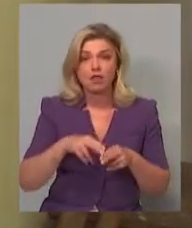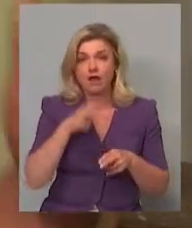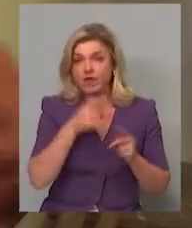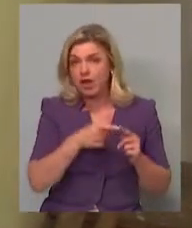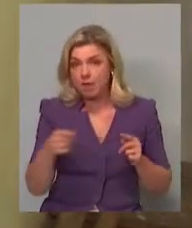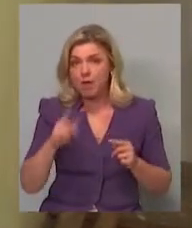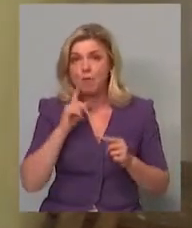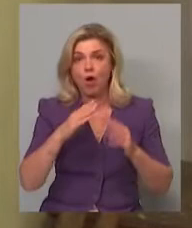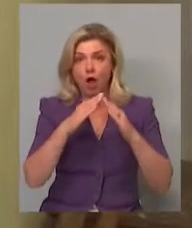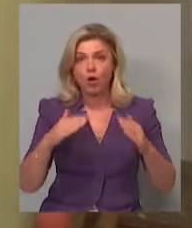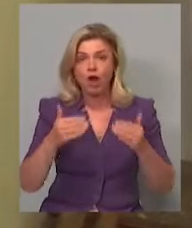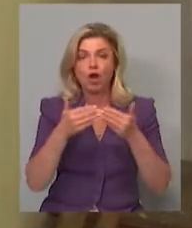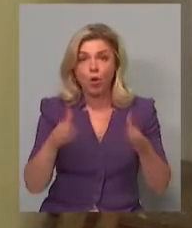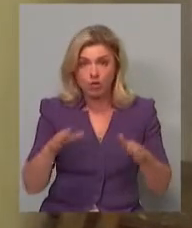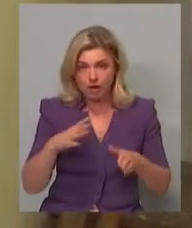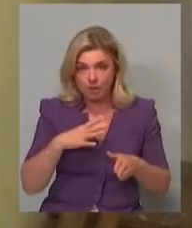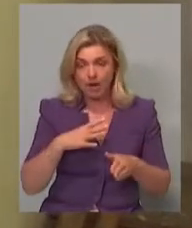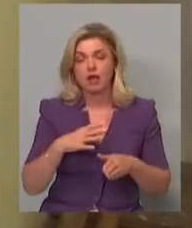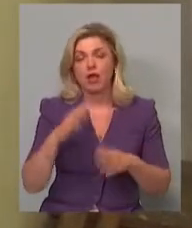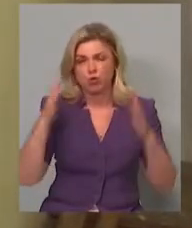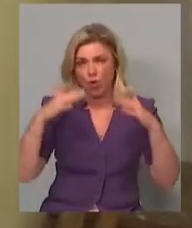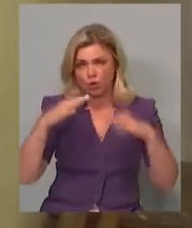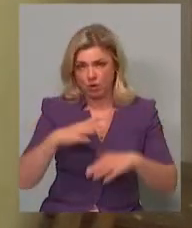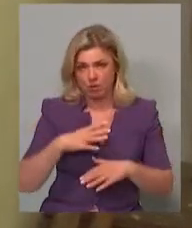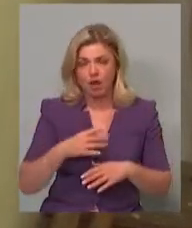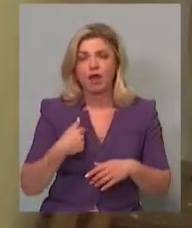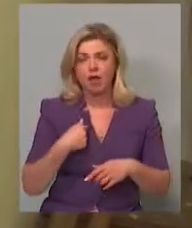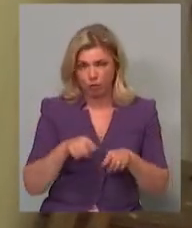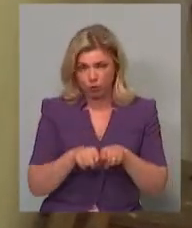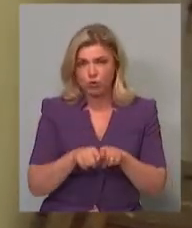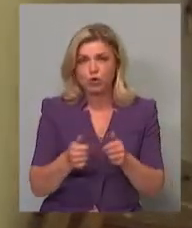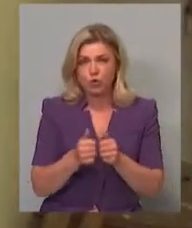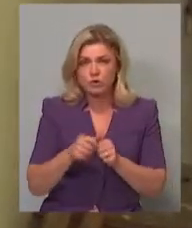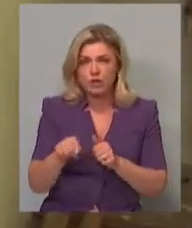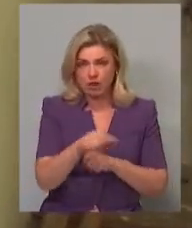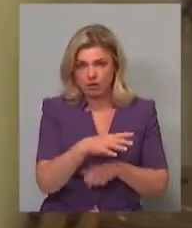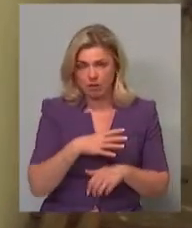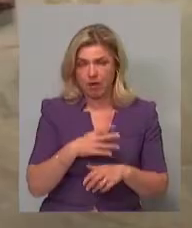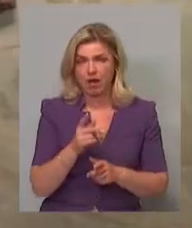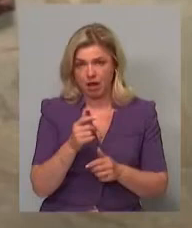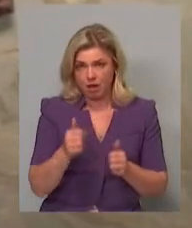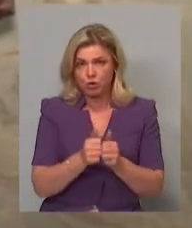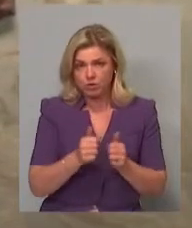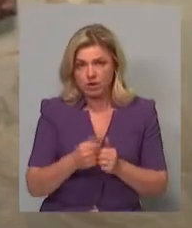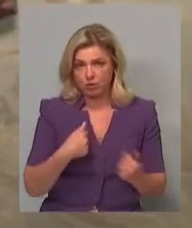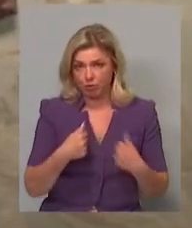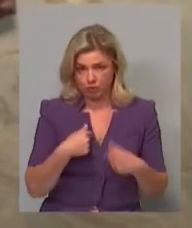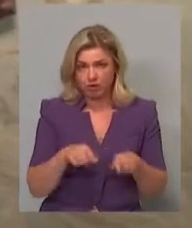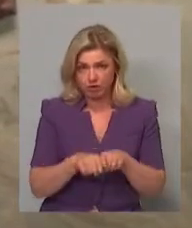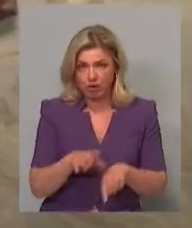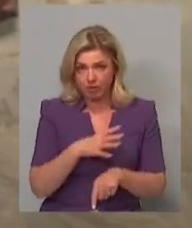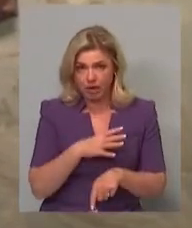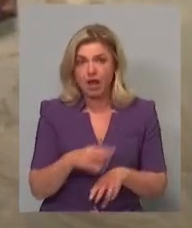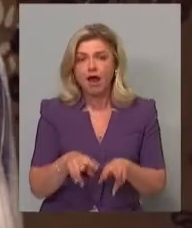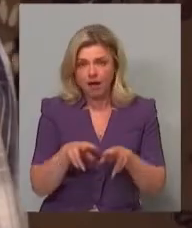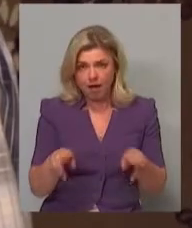все заливало дощами. Не я один постраждав. Є сусіди, яких також топило, але в них обвалів не було. Така ж ситуація і в